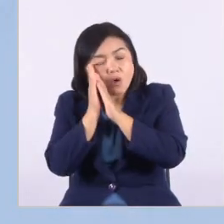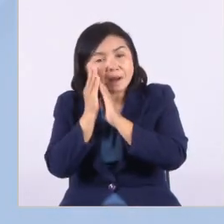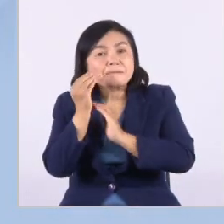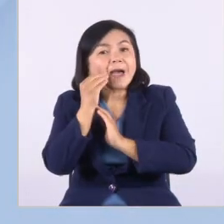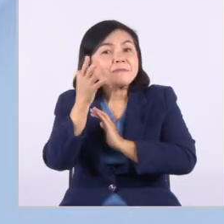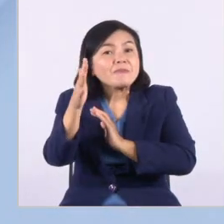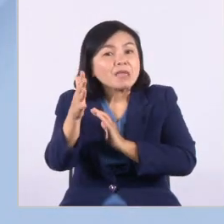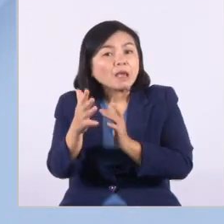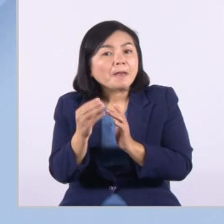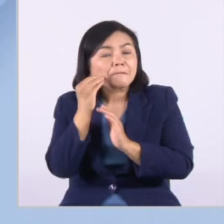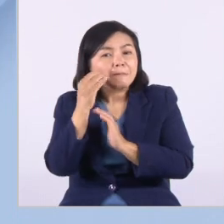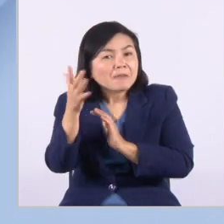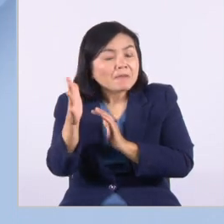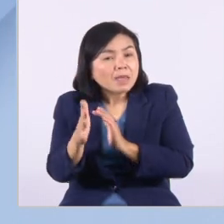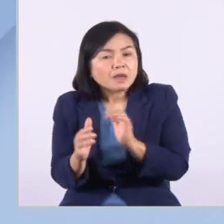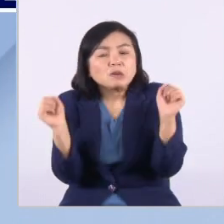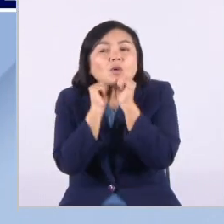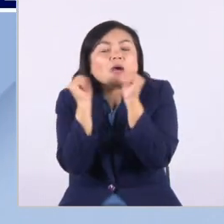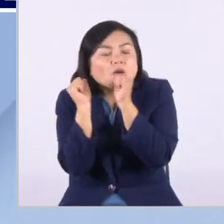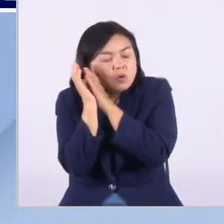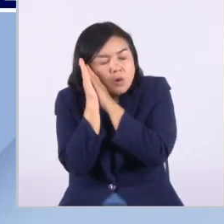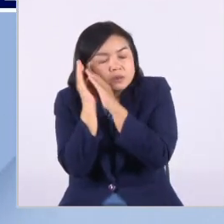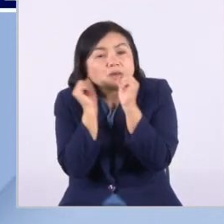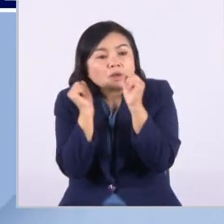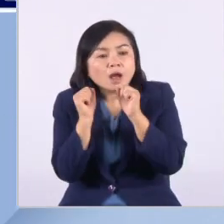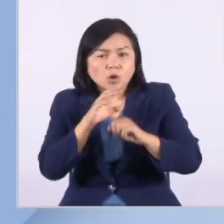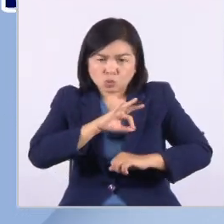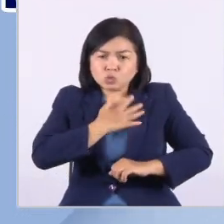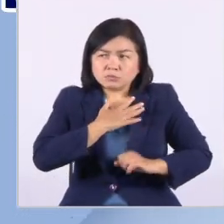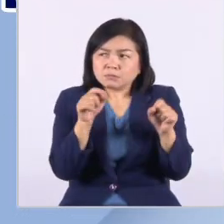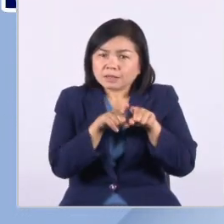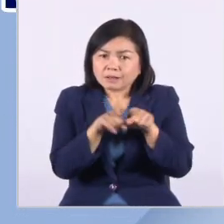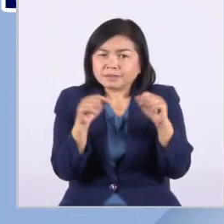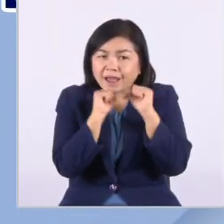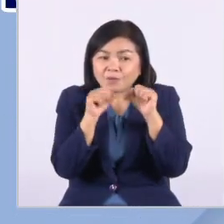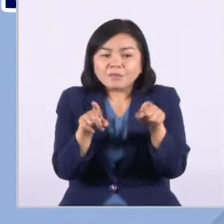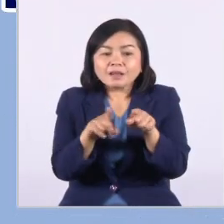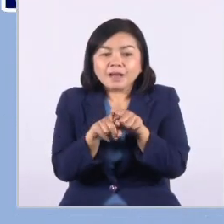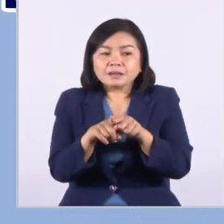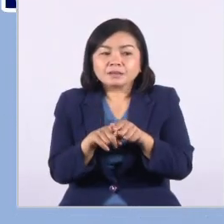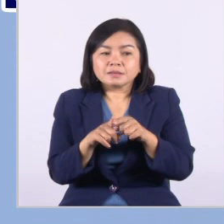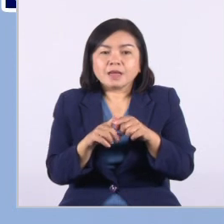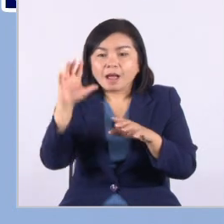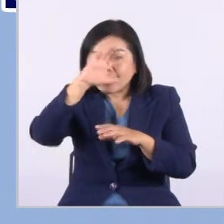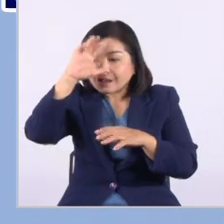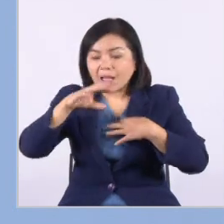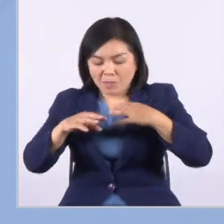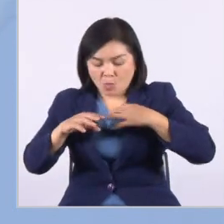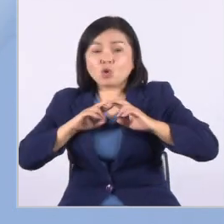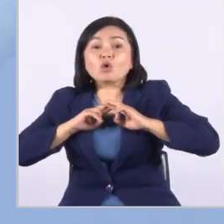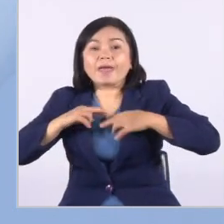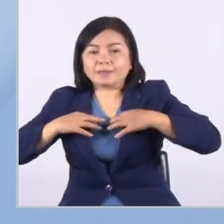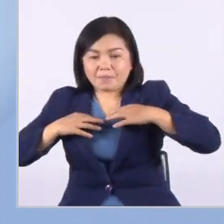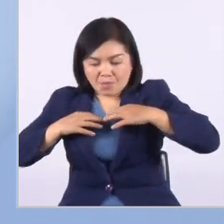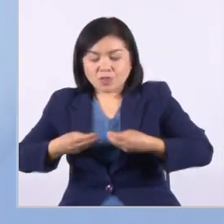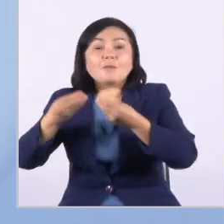นเร่ร่อนนะครับซึ่งน่าจะหนาวนะครับซึ่งเราก็หนาวมาเหมือนกันนะครับก็เลยได้ไปนำผ้าห่มส่วนตัวนะครับมา